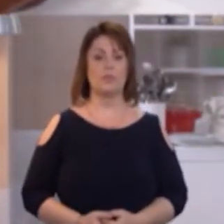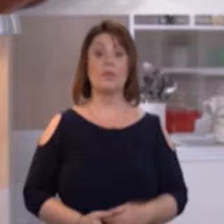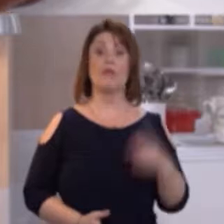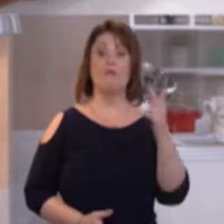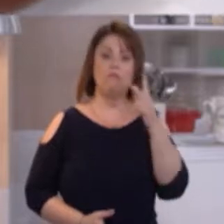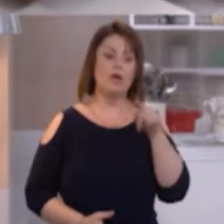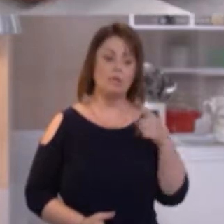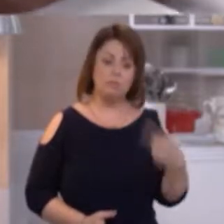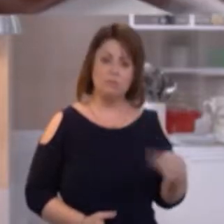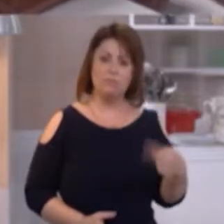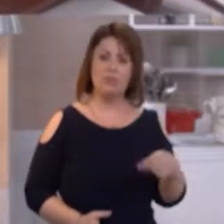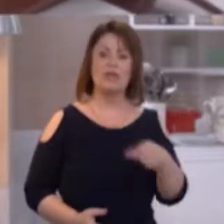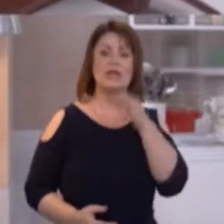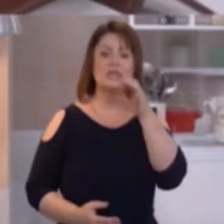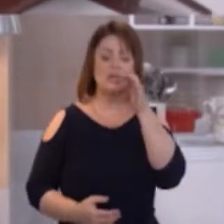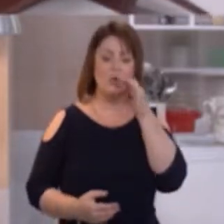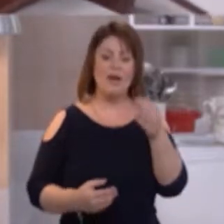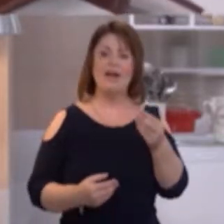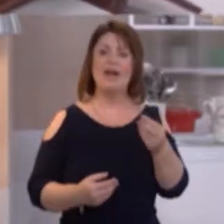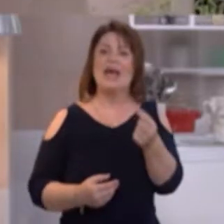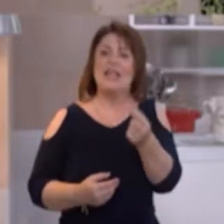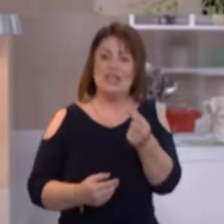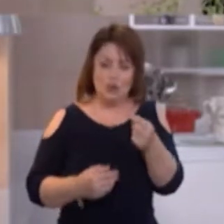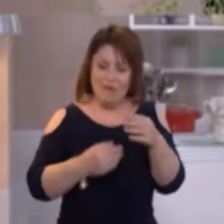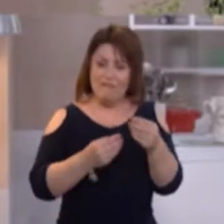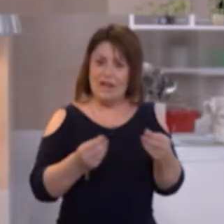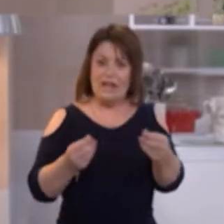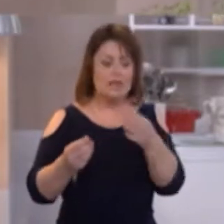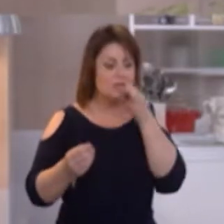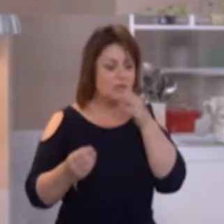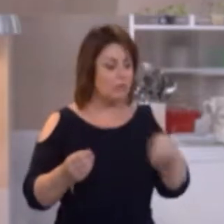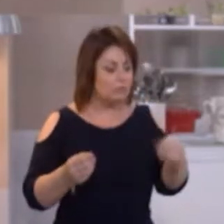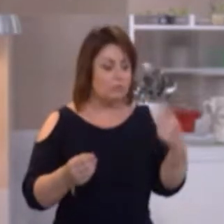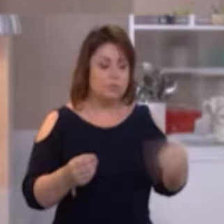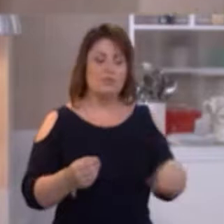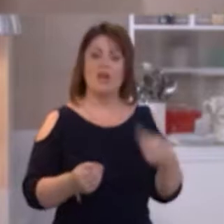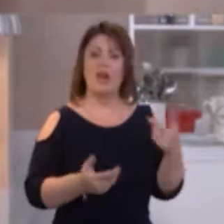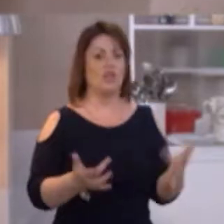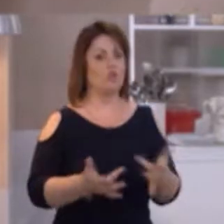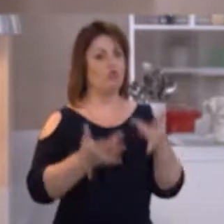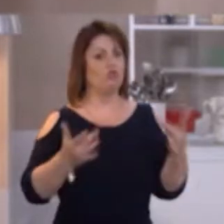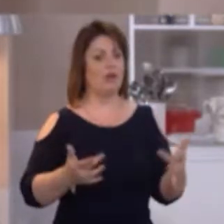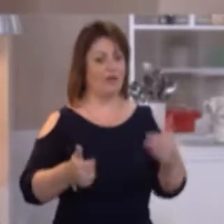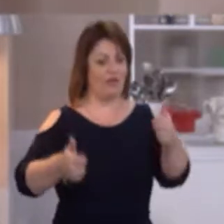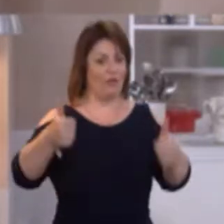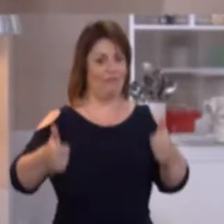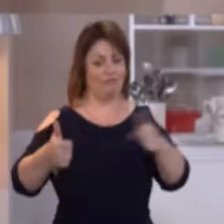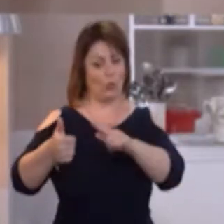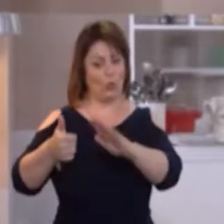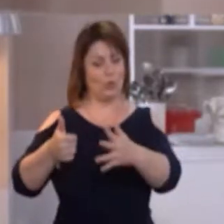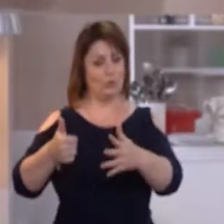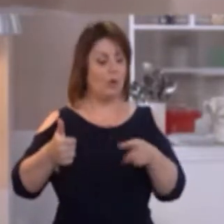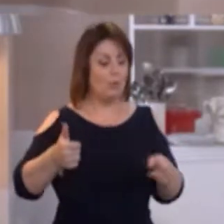tra l'altro, avendo utilizzato la farina di riso, sono molto più leggeri, diciamo, come composità, come compostezza